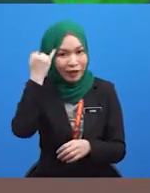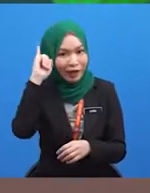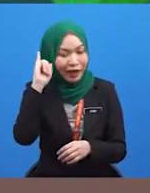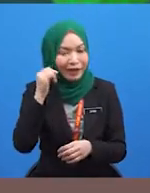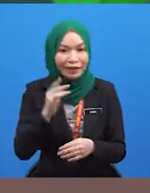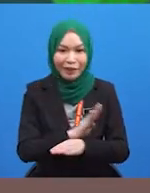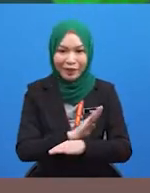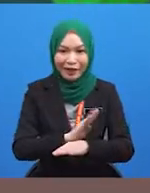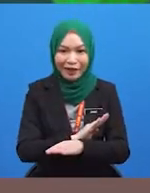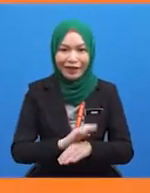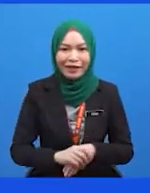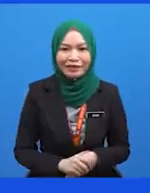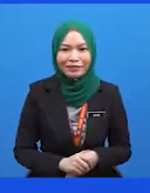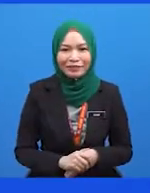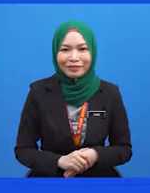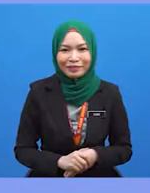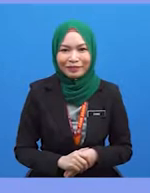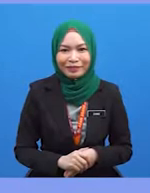idea perniagaan.